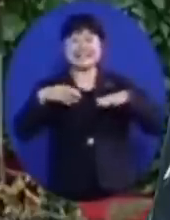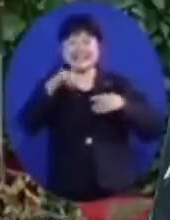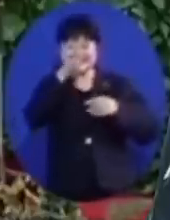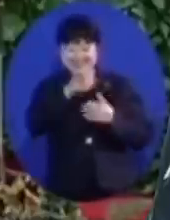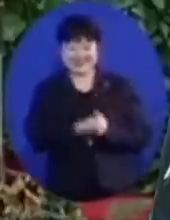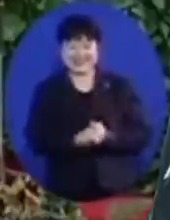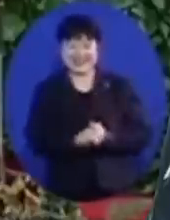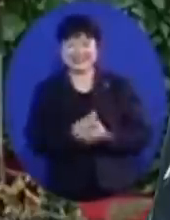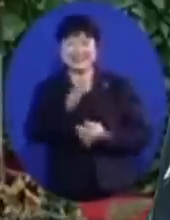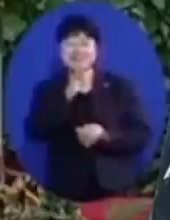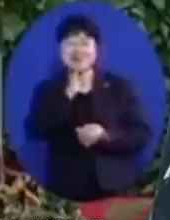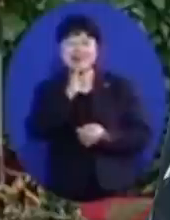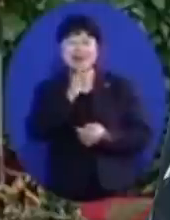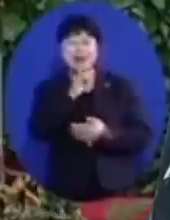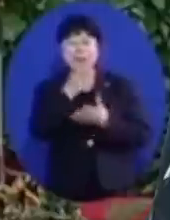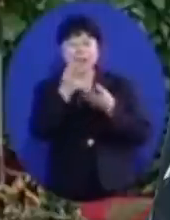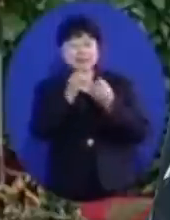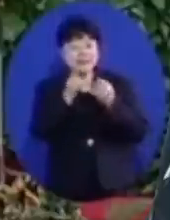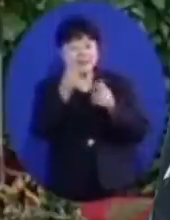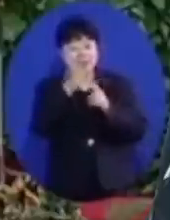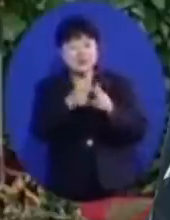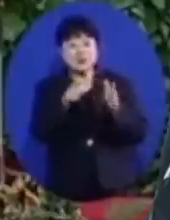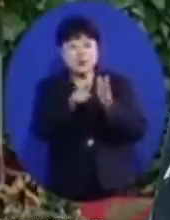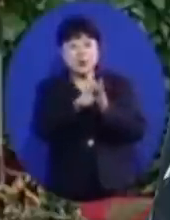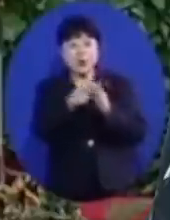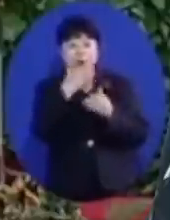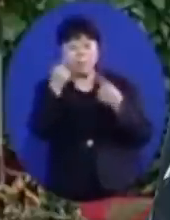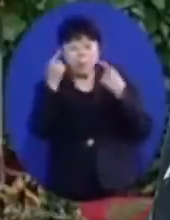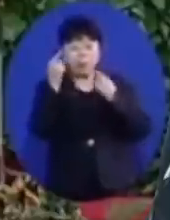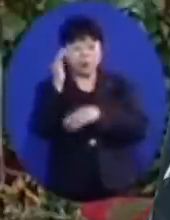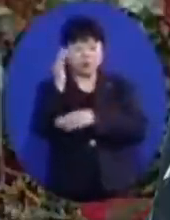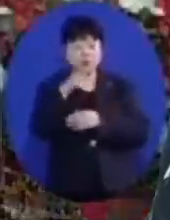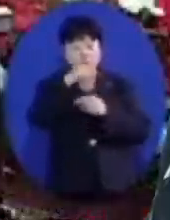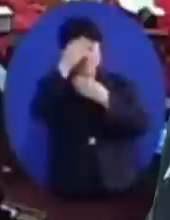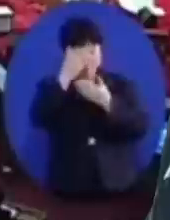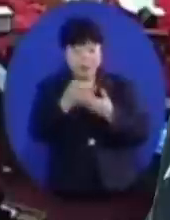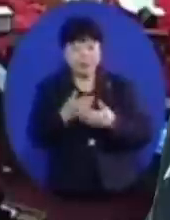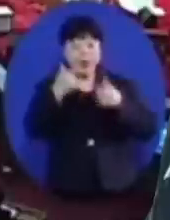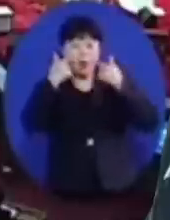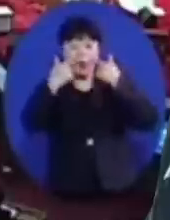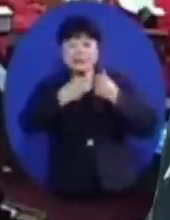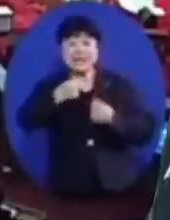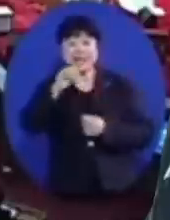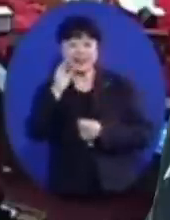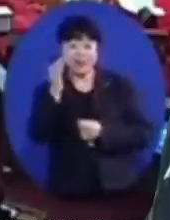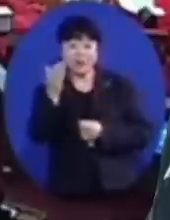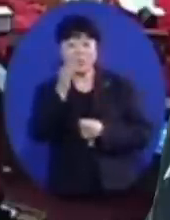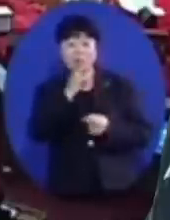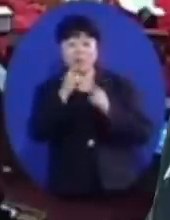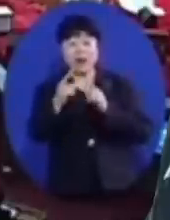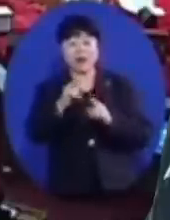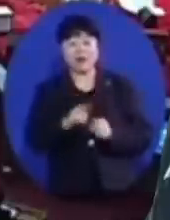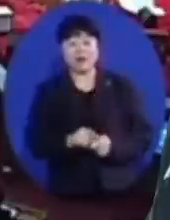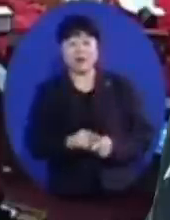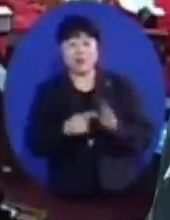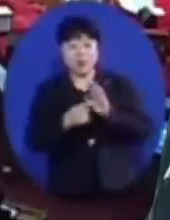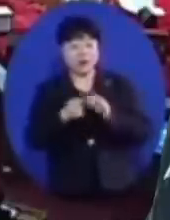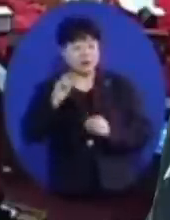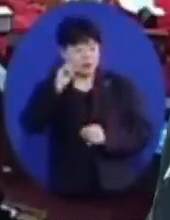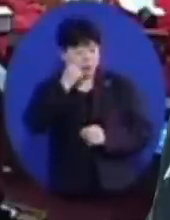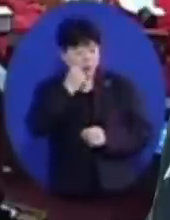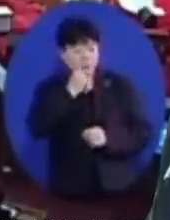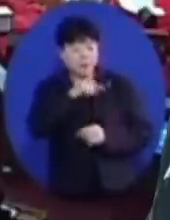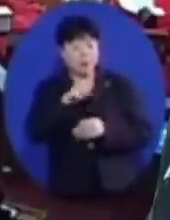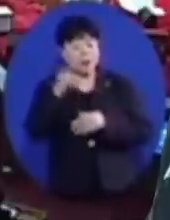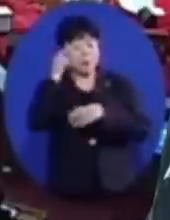이처럼 많은 사람들이 예수 그리스도의 복음을 믿으면 구원받는 확신을 갖게 되고 말로 표현할 수 있는 마음의